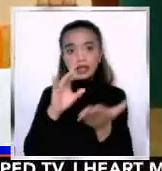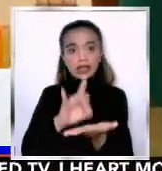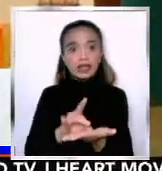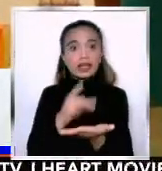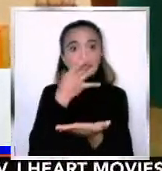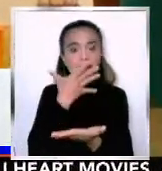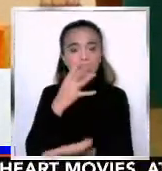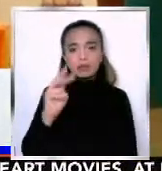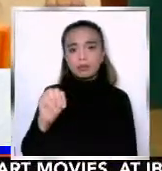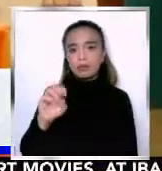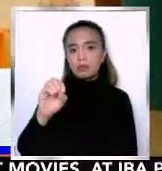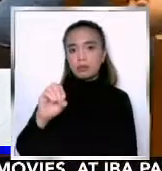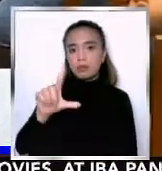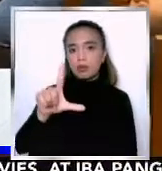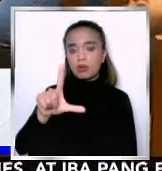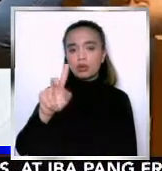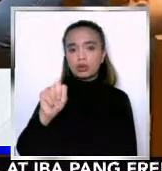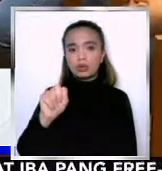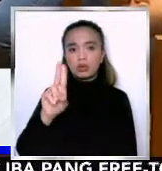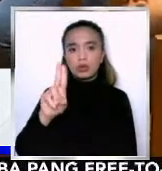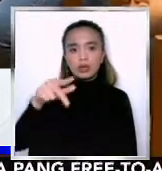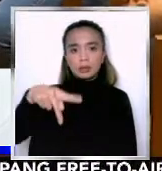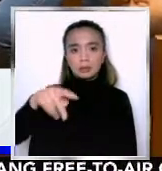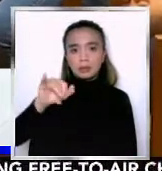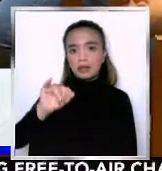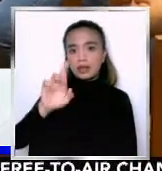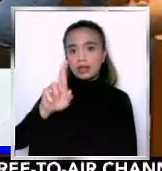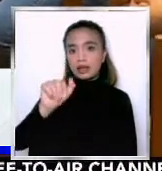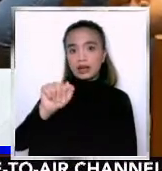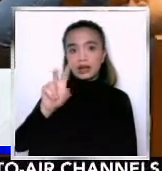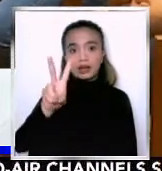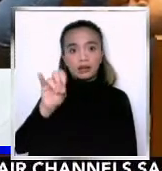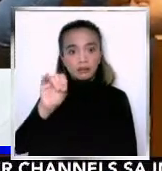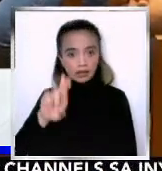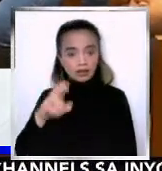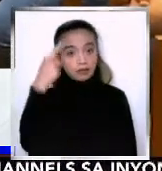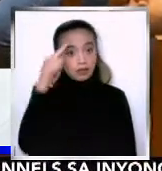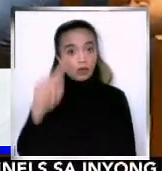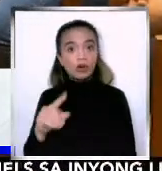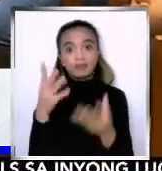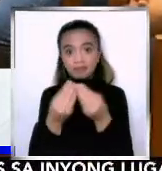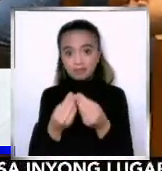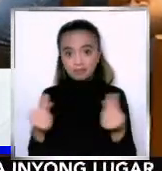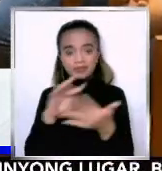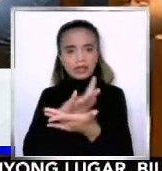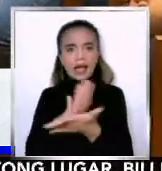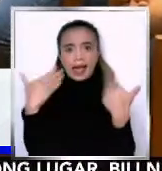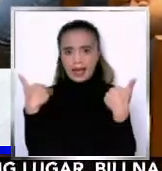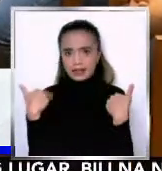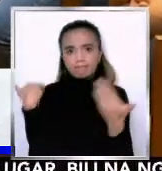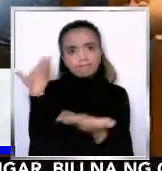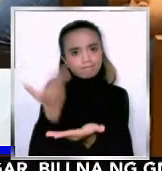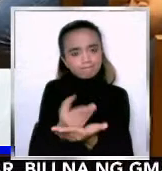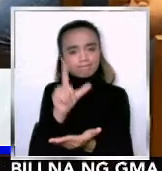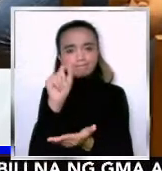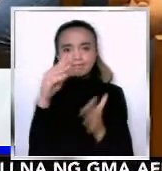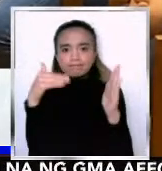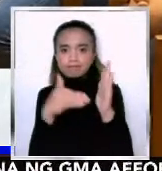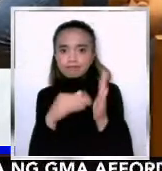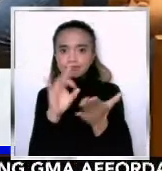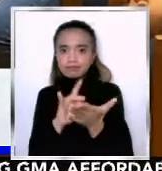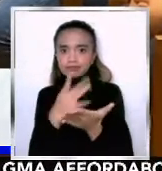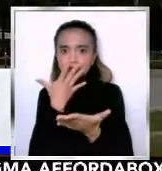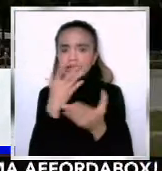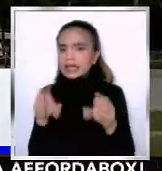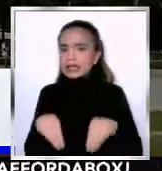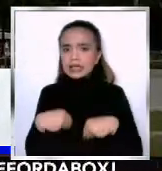molnupiravir gamot sa COVID-19. May darating pa raw na 20,000 tablets at basta raw may reseta, bibigyan nila kahit hindi